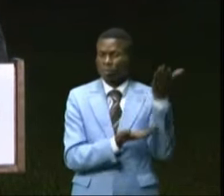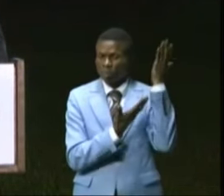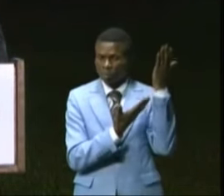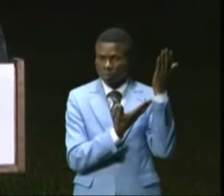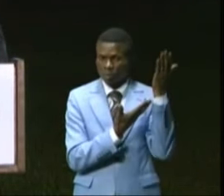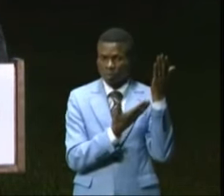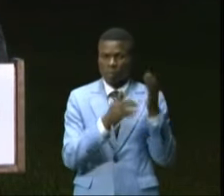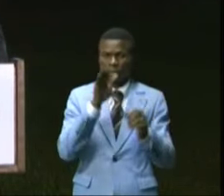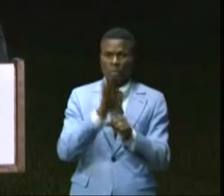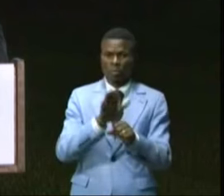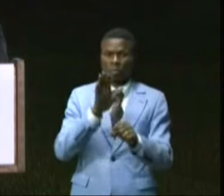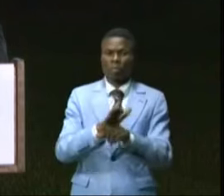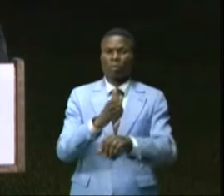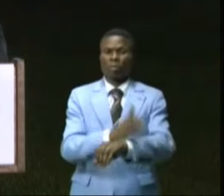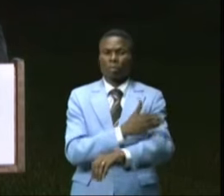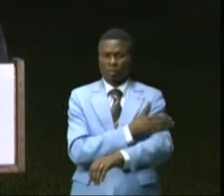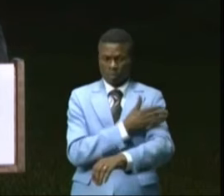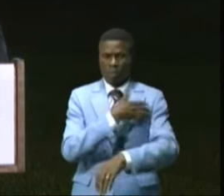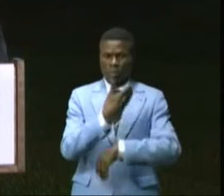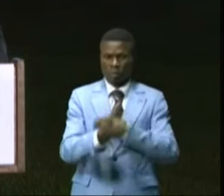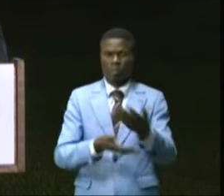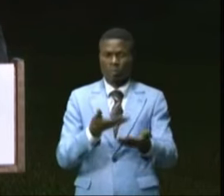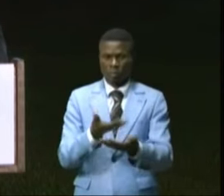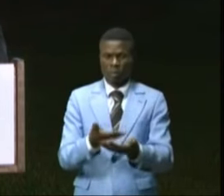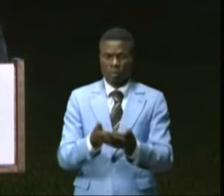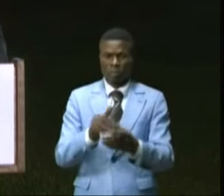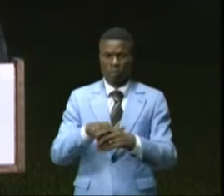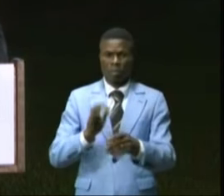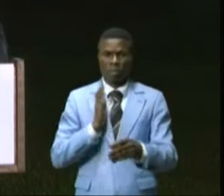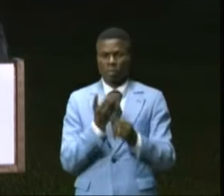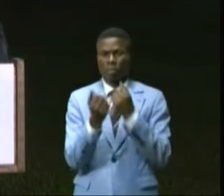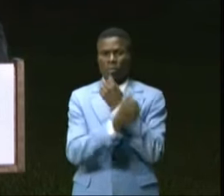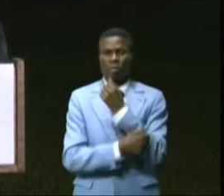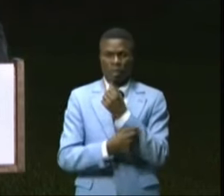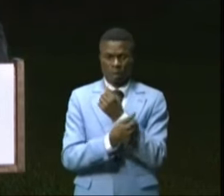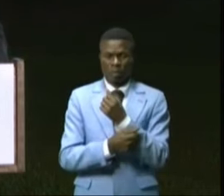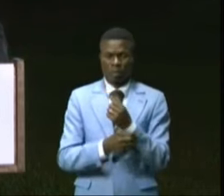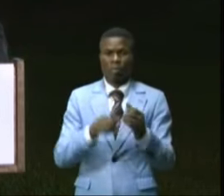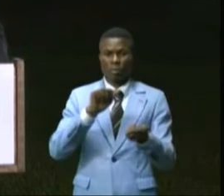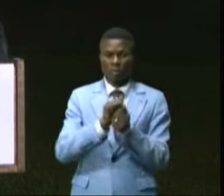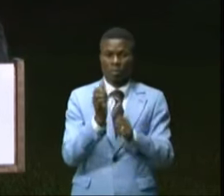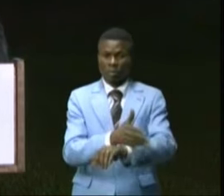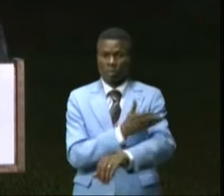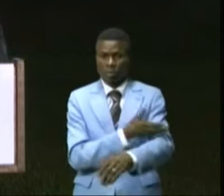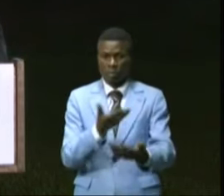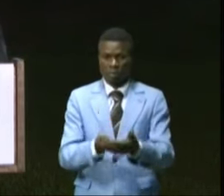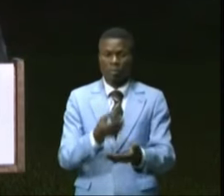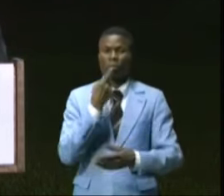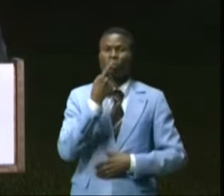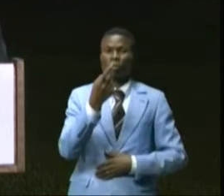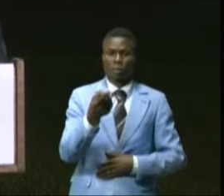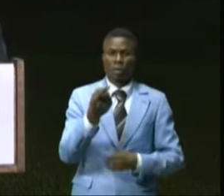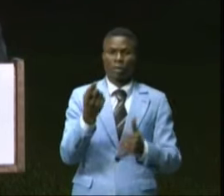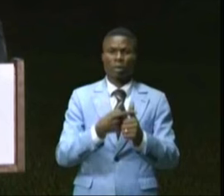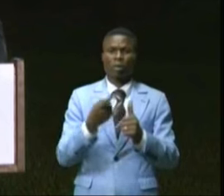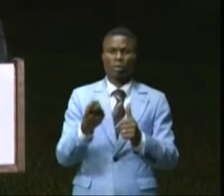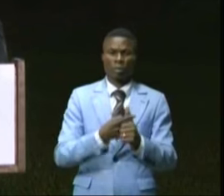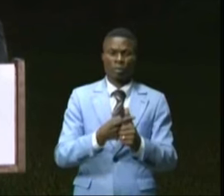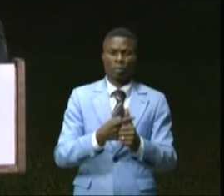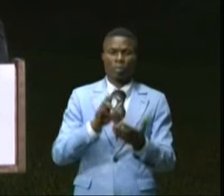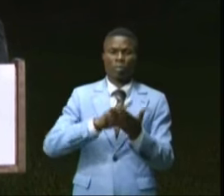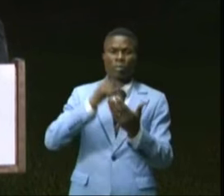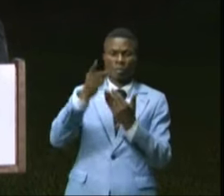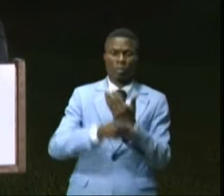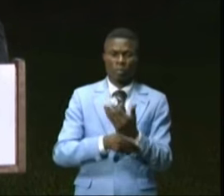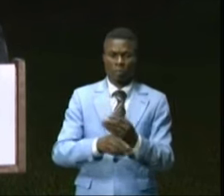laquelle de nombreuses avancées ont pu être enregistrées dans notre pays. Parmi celles-ci, il a évoqué notamment le programme